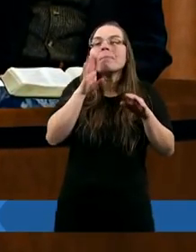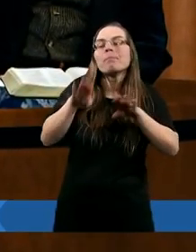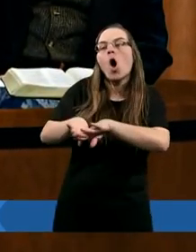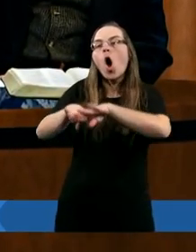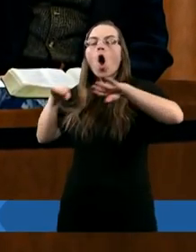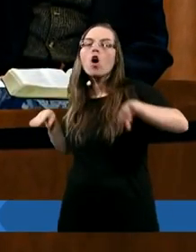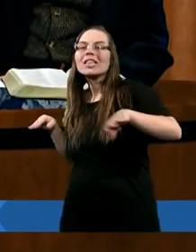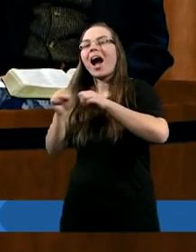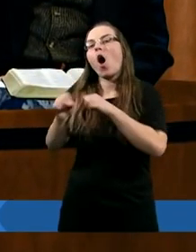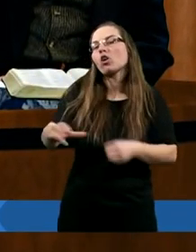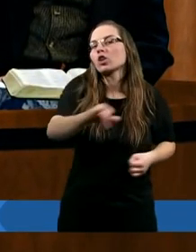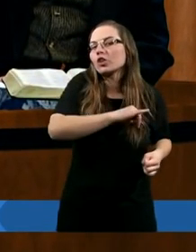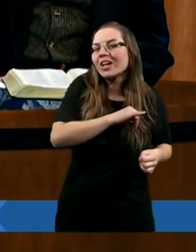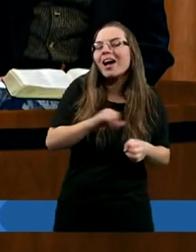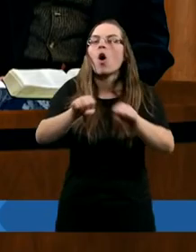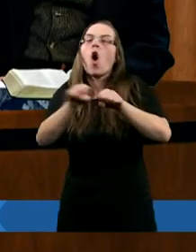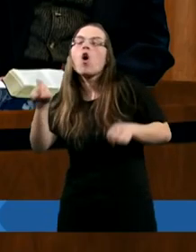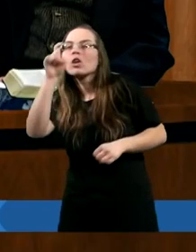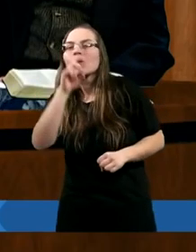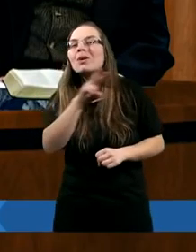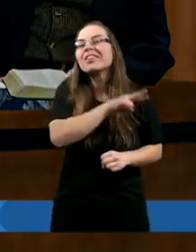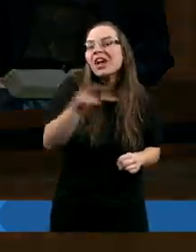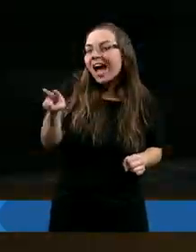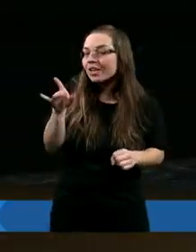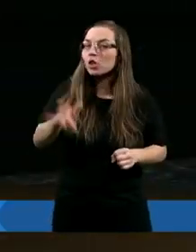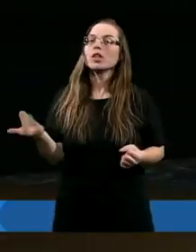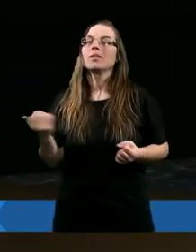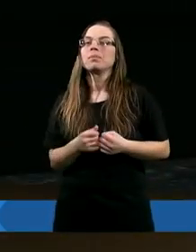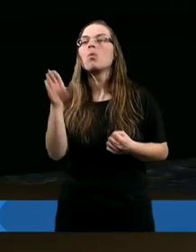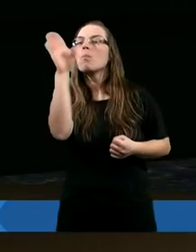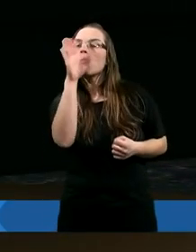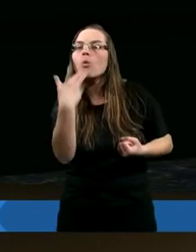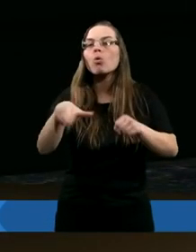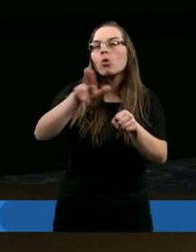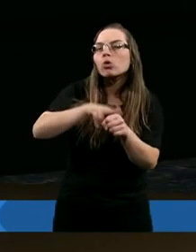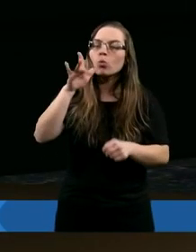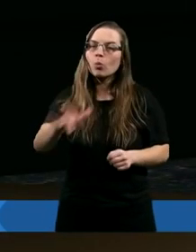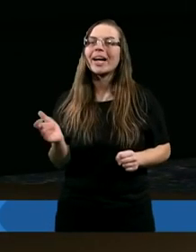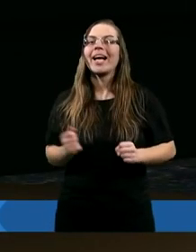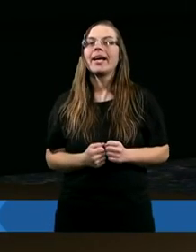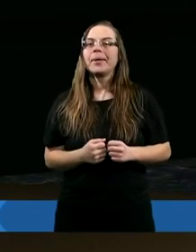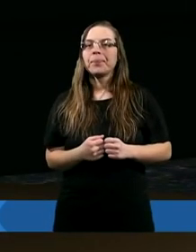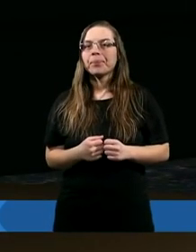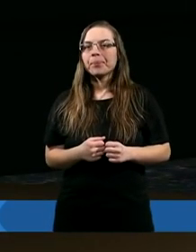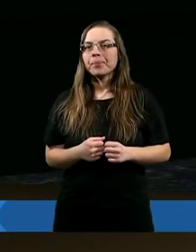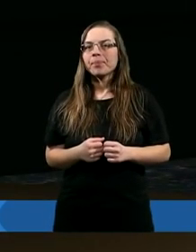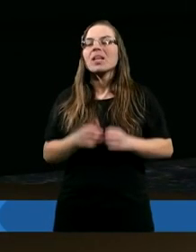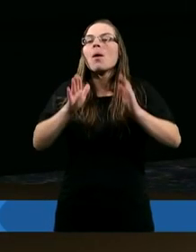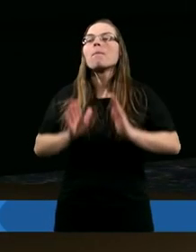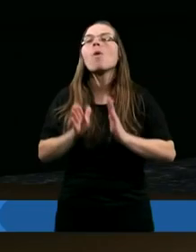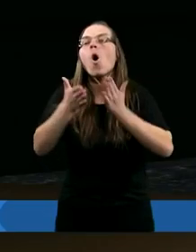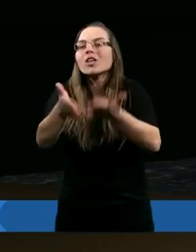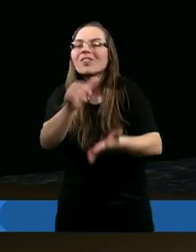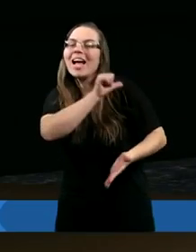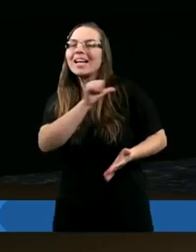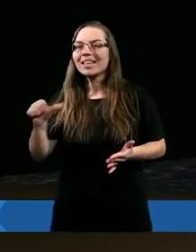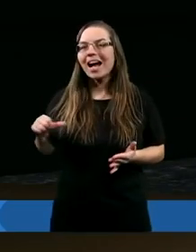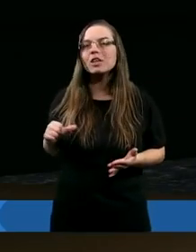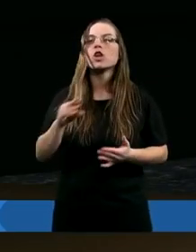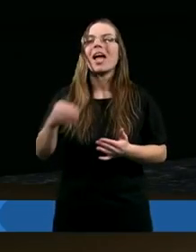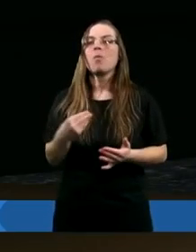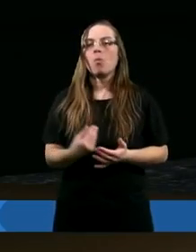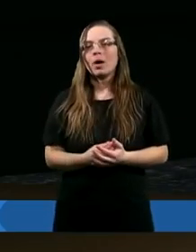od grzechu, od złych rzeczy. Bóg, który poświęca się